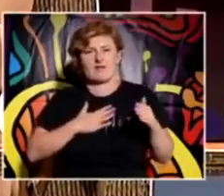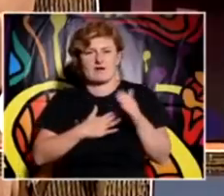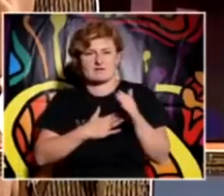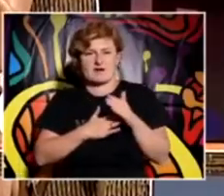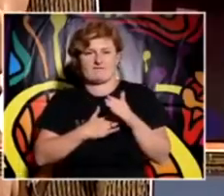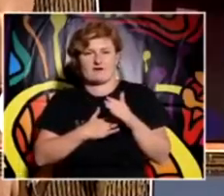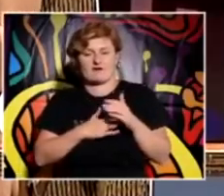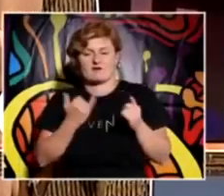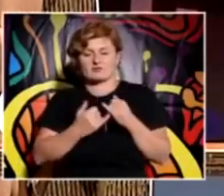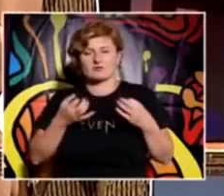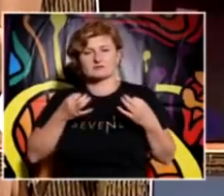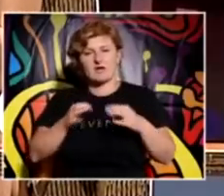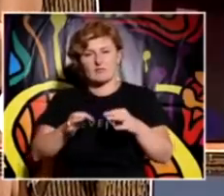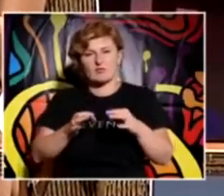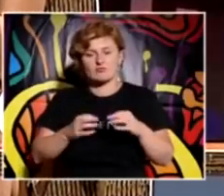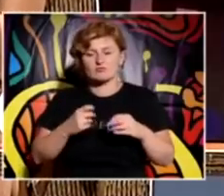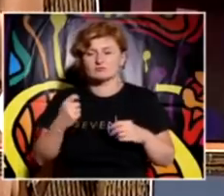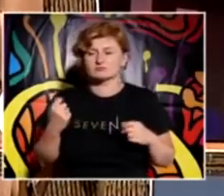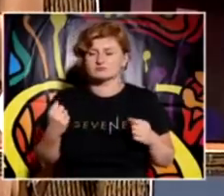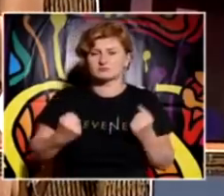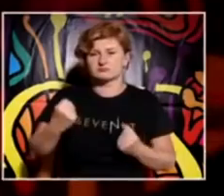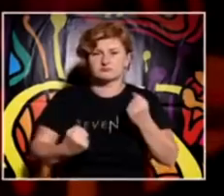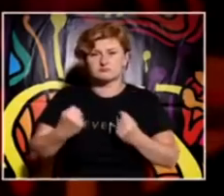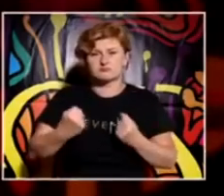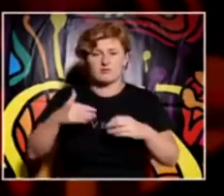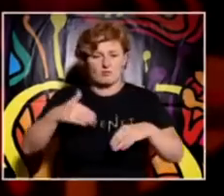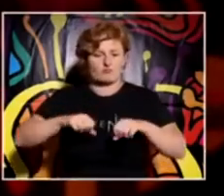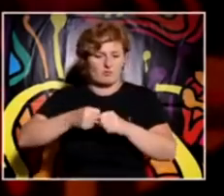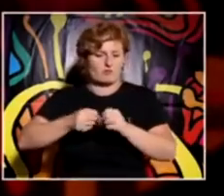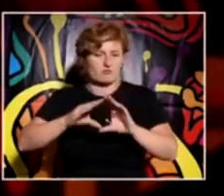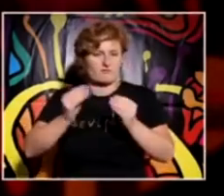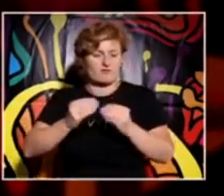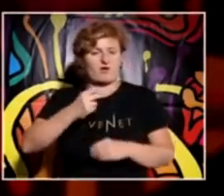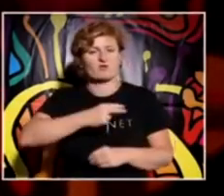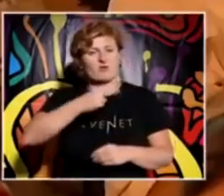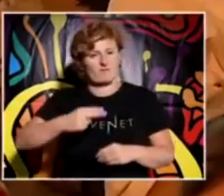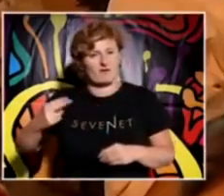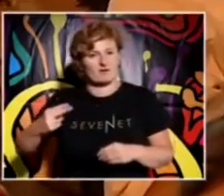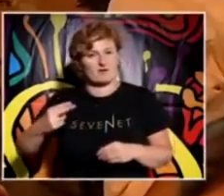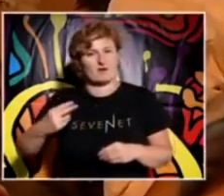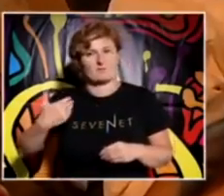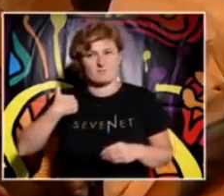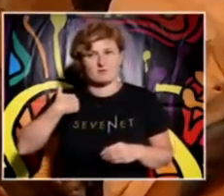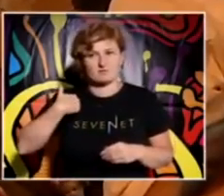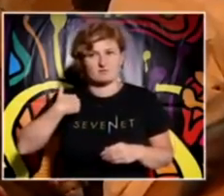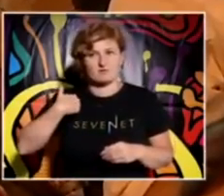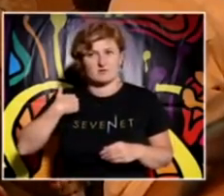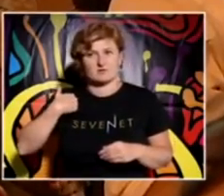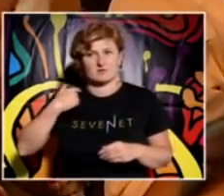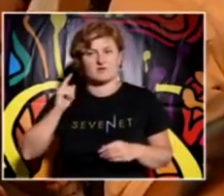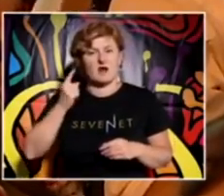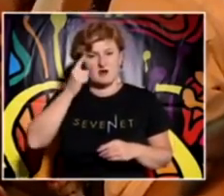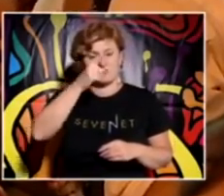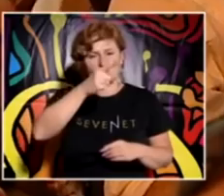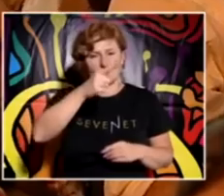gdzieś samochodem, to tak naprawdę można się wszystko popsuć. W Norwegii szczególnie byliśmy aż za kołem podbiegunowym